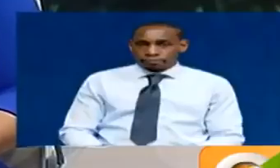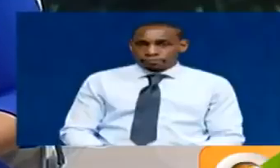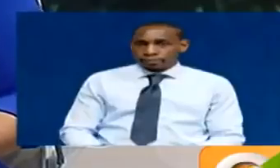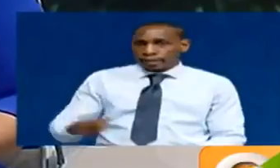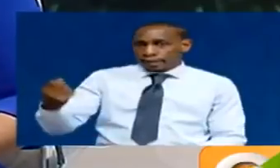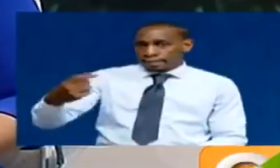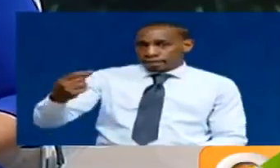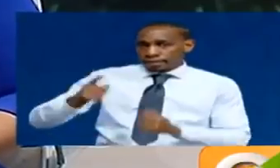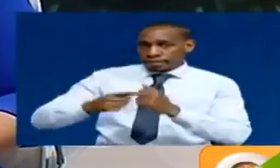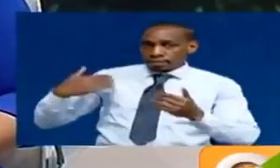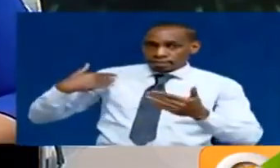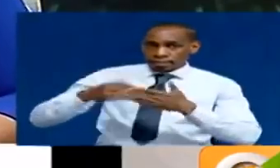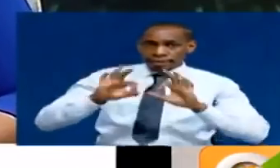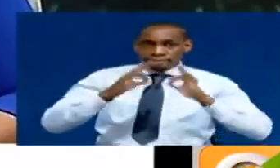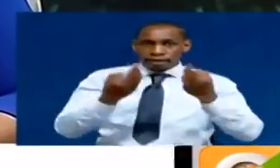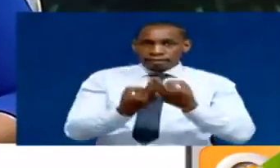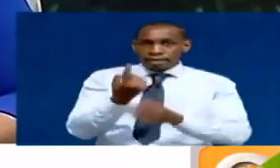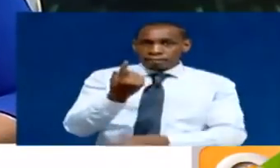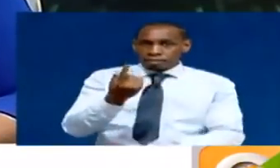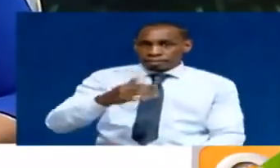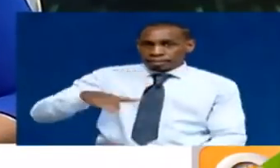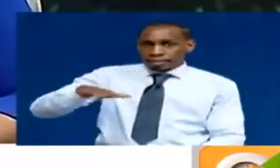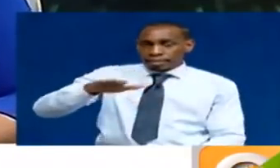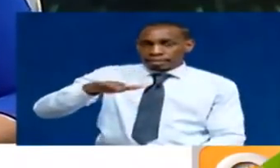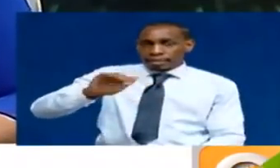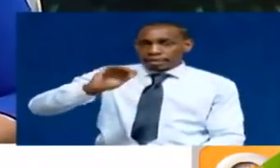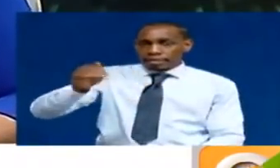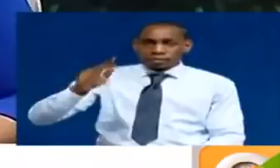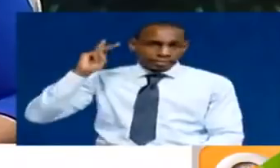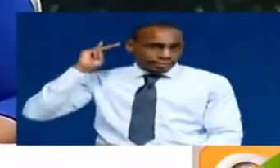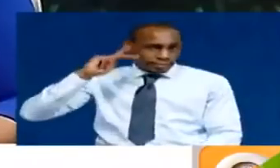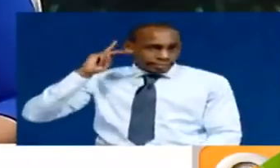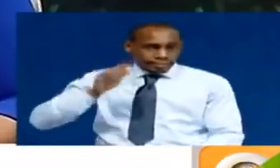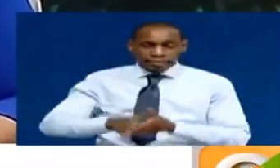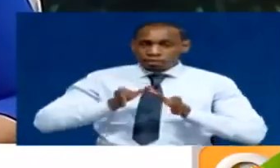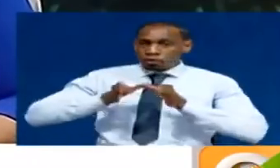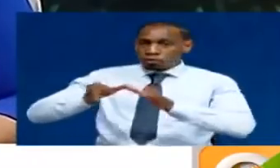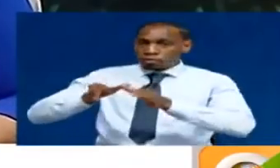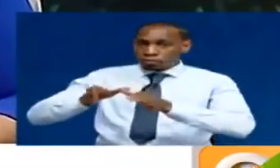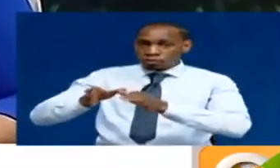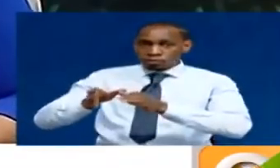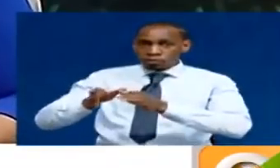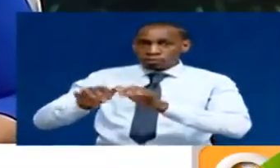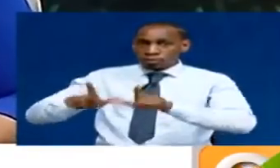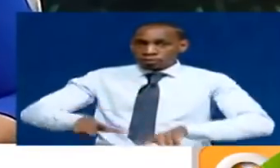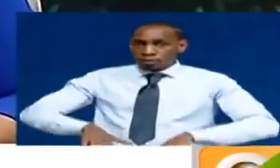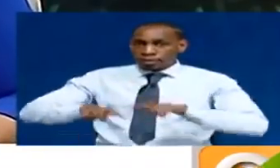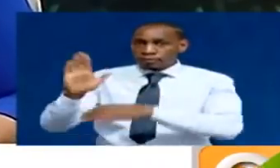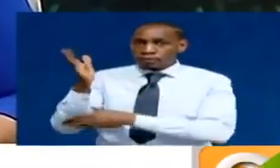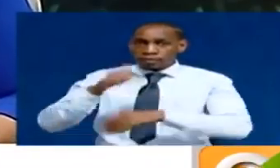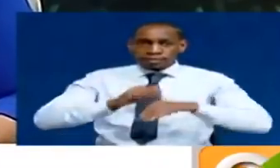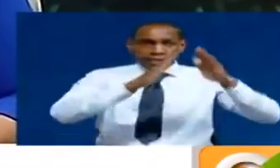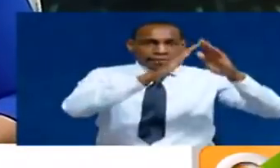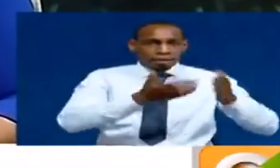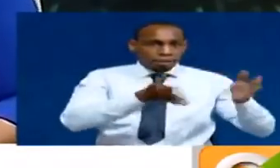Mtazamaji, kwa miezi sita sasa, familia moja katika eneo la Bomachoge Borabu, kaunti ya Kisii, imelazimika kuishi kwenye kichaka baada ya